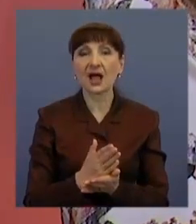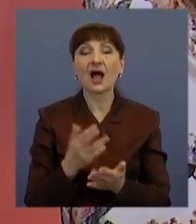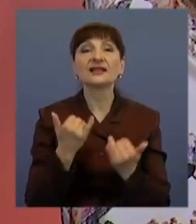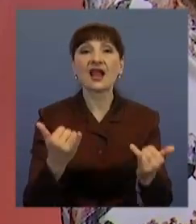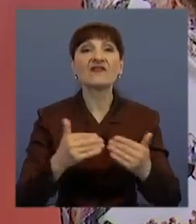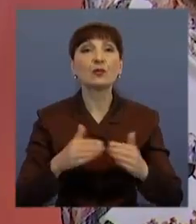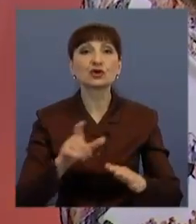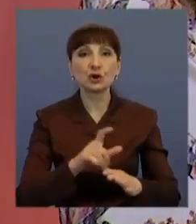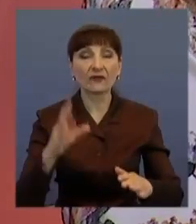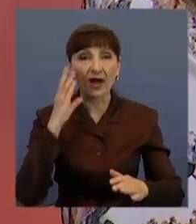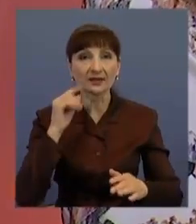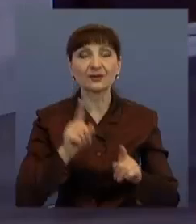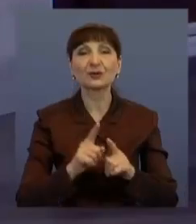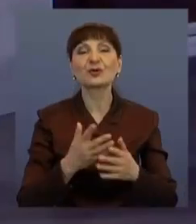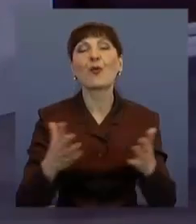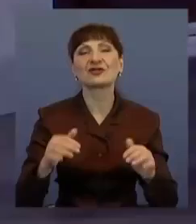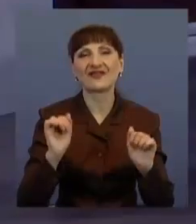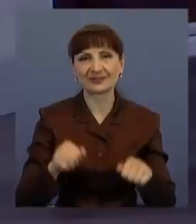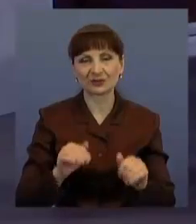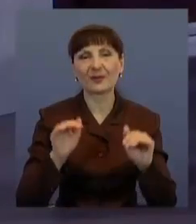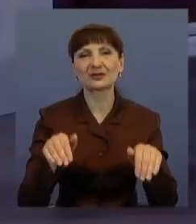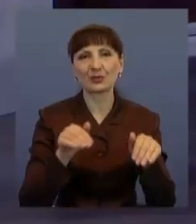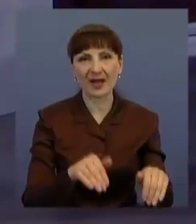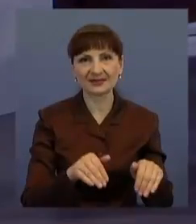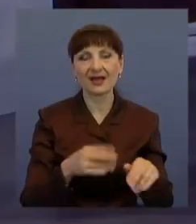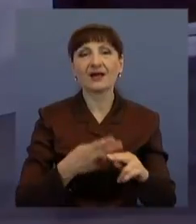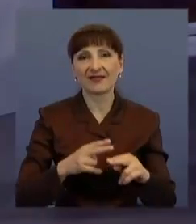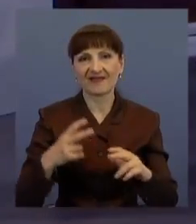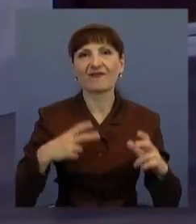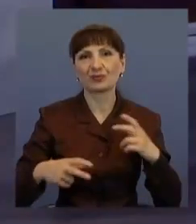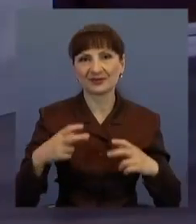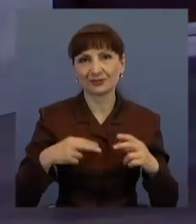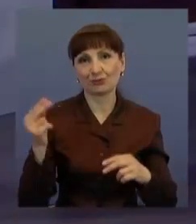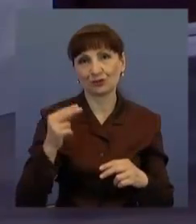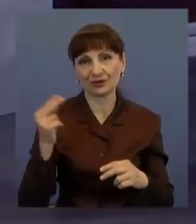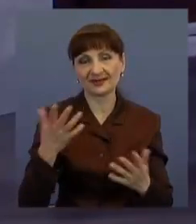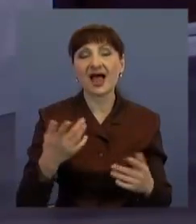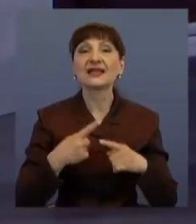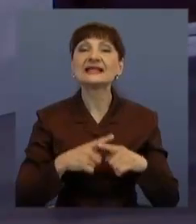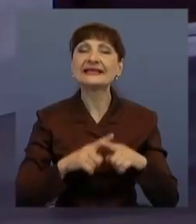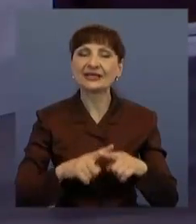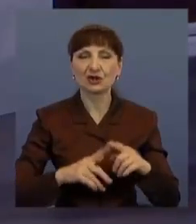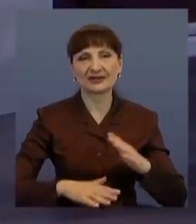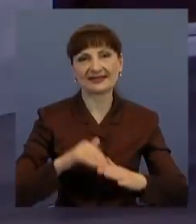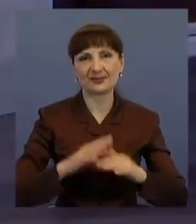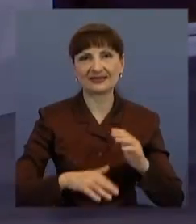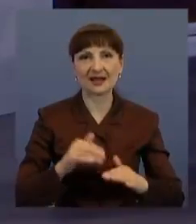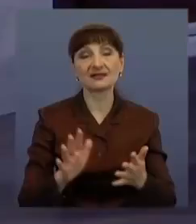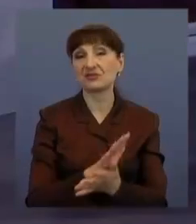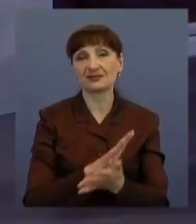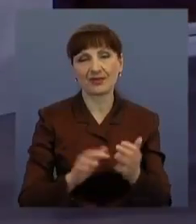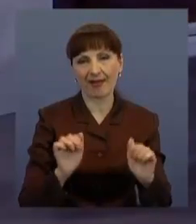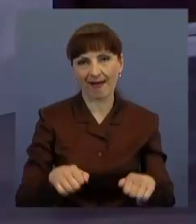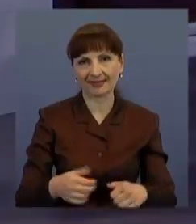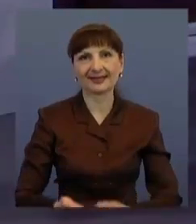выпускников Алматы тоже больше возможность поступать на эти вузы. Да, и именно на технические, специальности бесплатно, да.